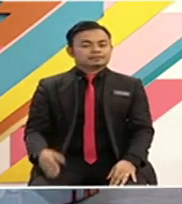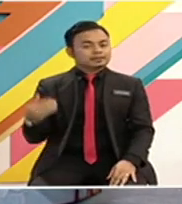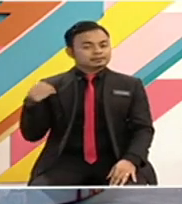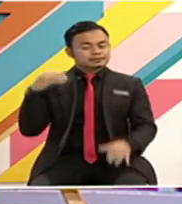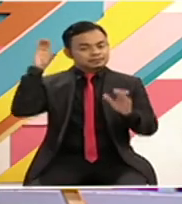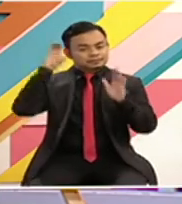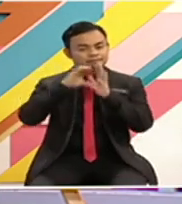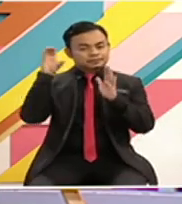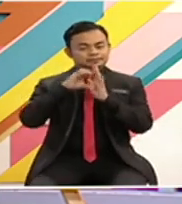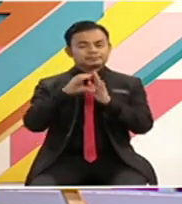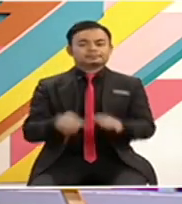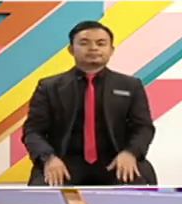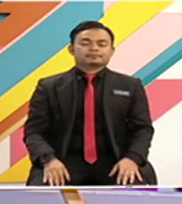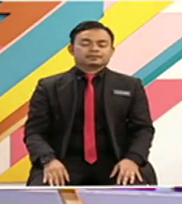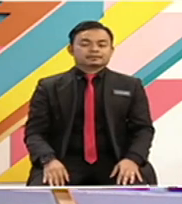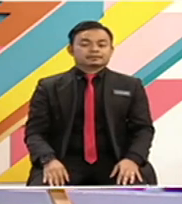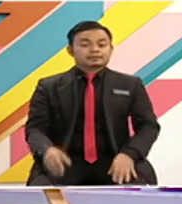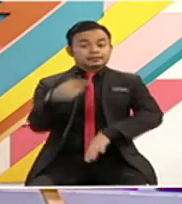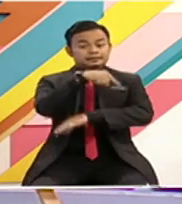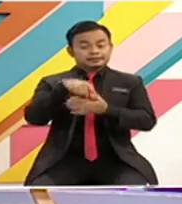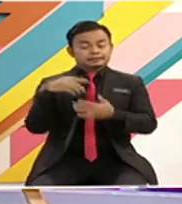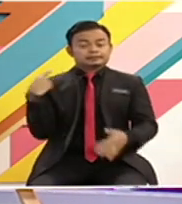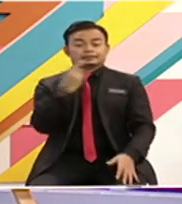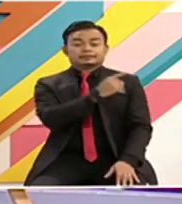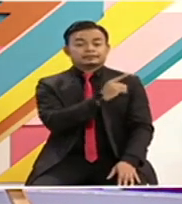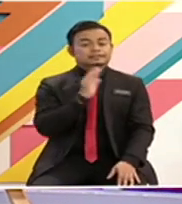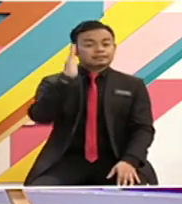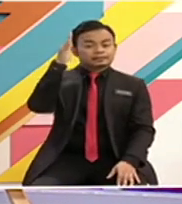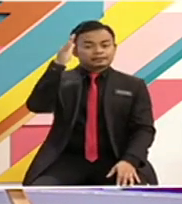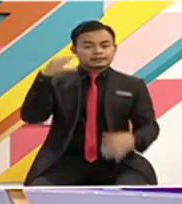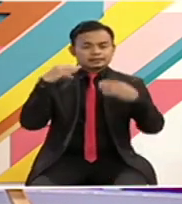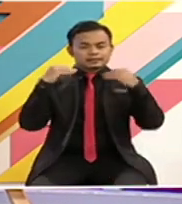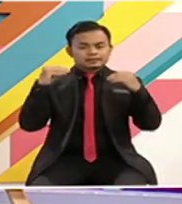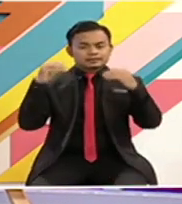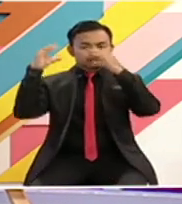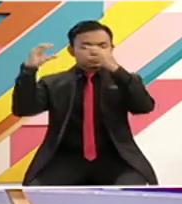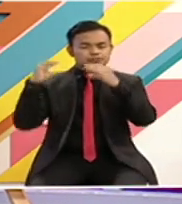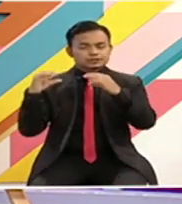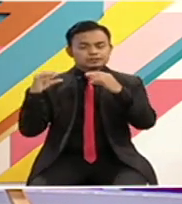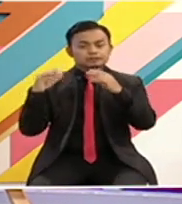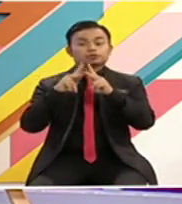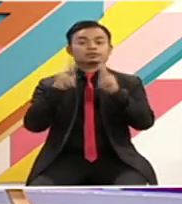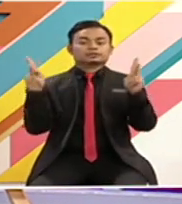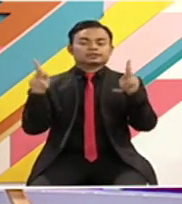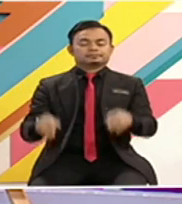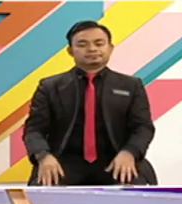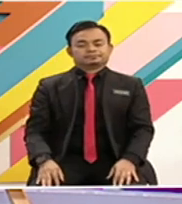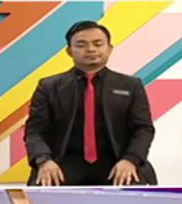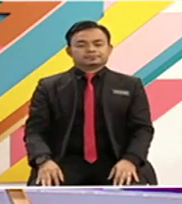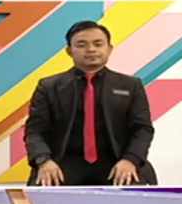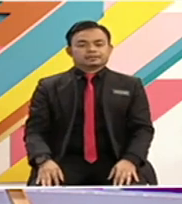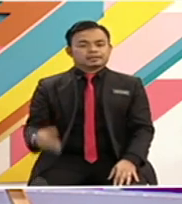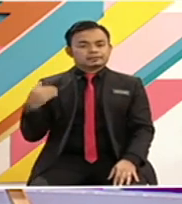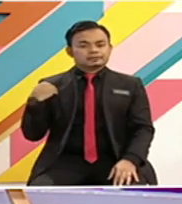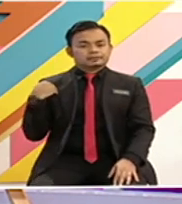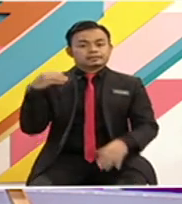akan mempelajari mengenai ciri-ciri kontrak Eden akun Sony wujud pada alam semulajadi objek buatan manusia